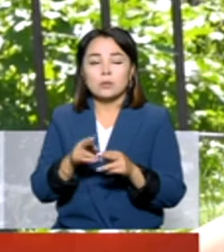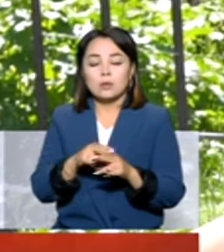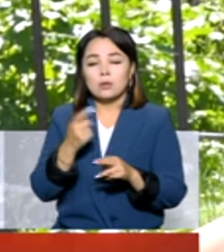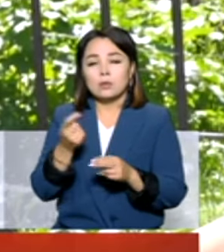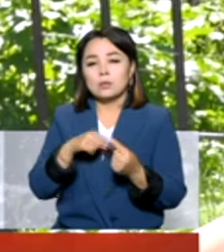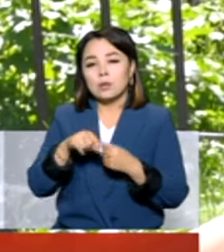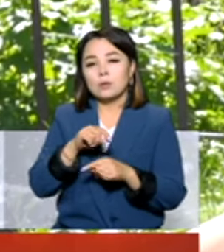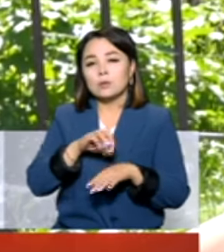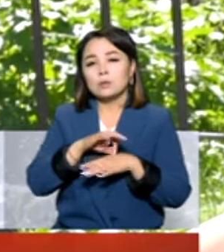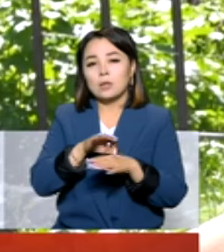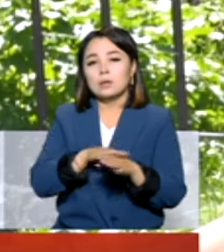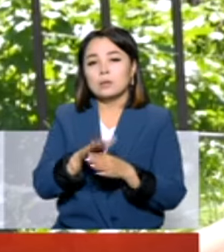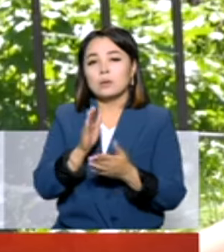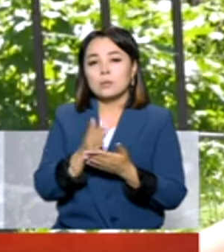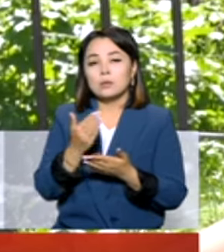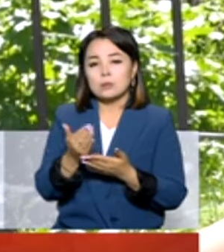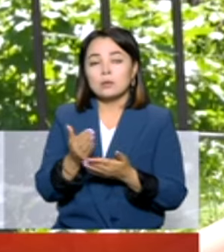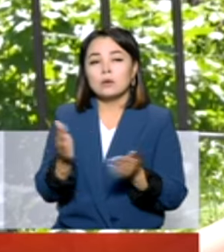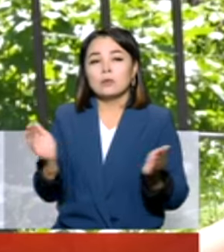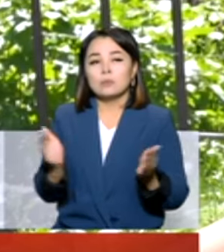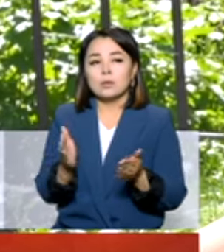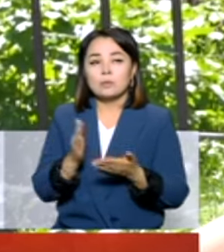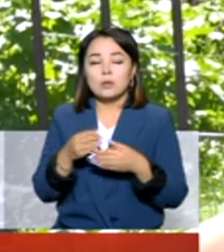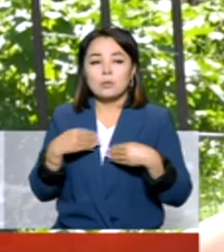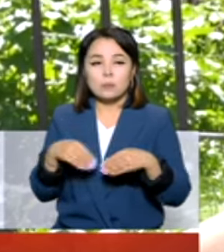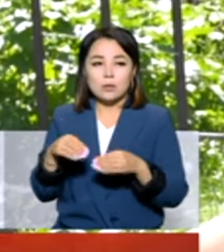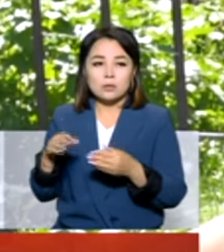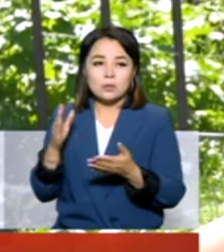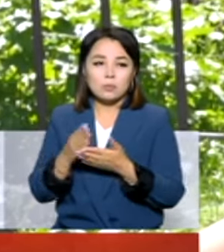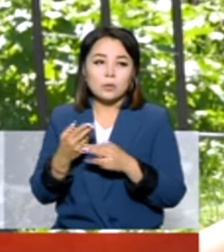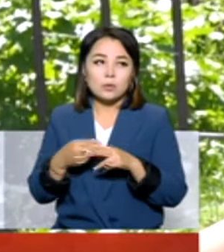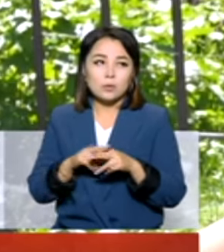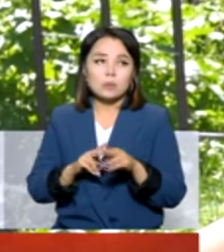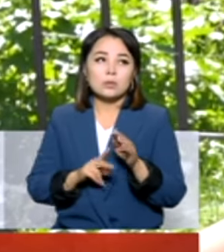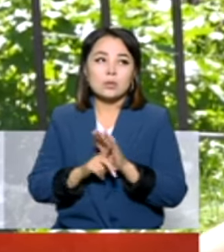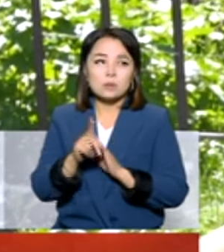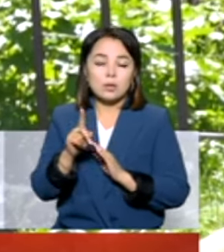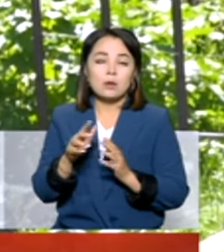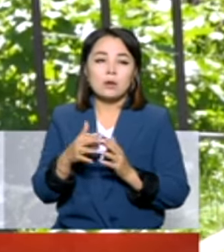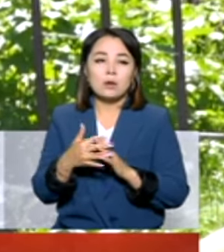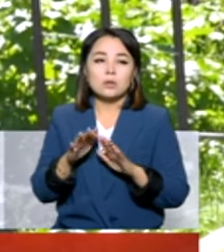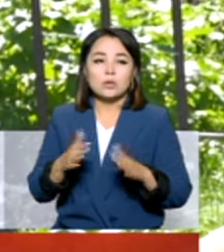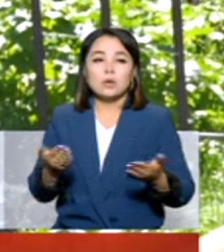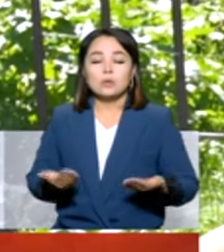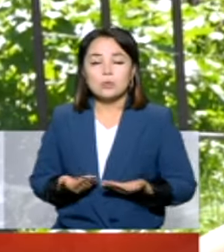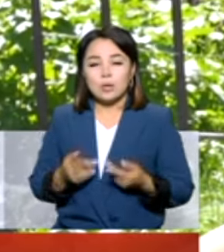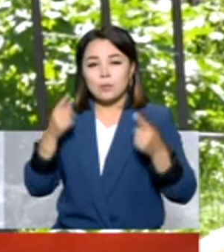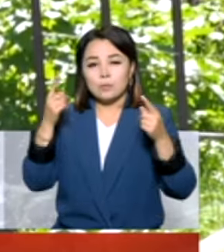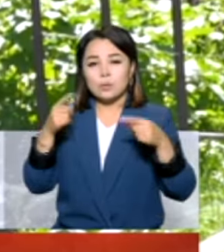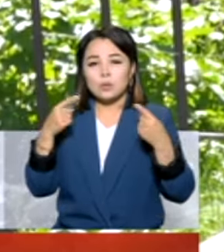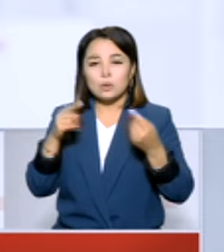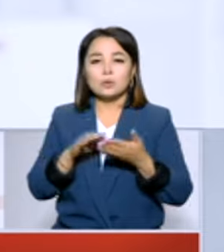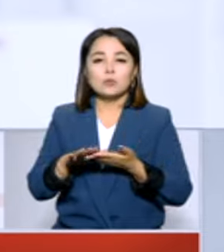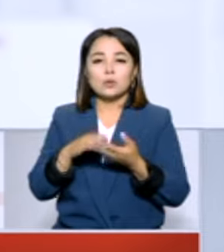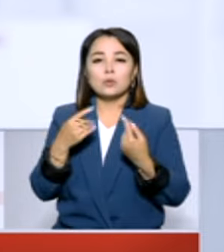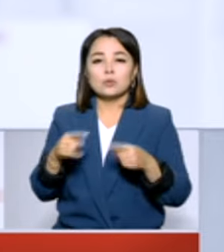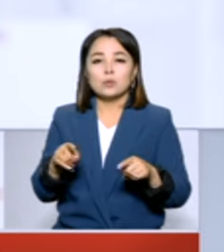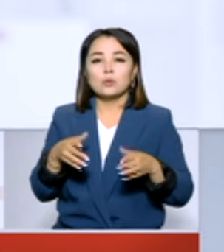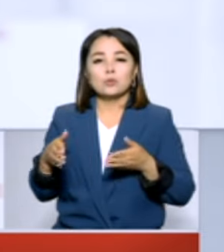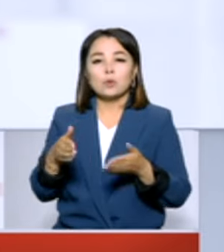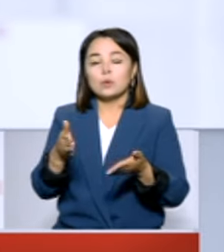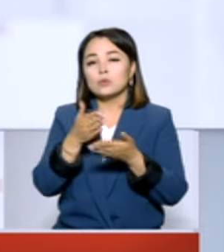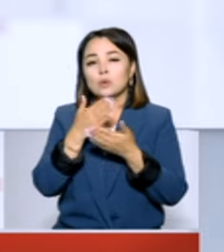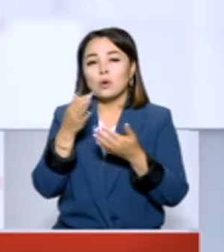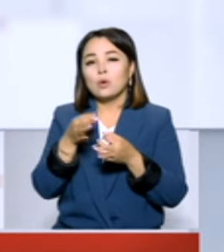сүтпен кәсіптеніп отырмыз. Азын-аулақ бақшамыз бар енді осындай. Енді сүт ауылда отырғаннан кейін малдан басқа енді шығар жол жоқ.